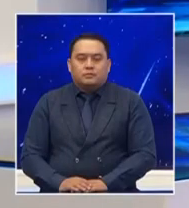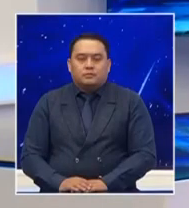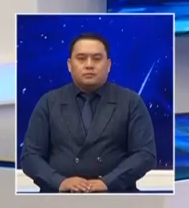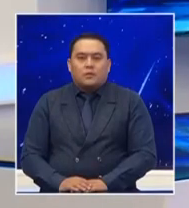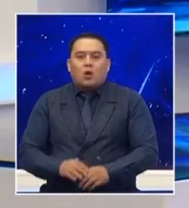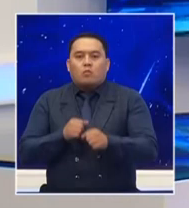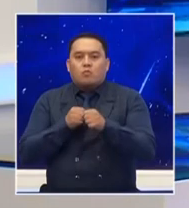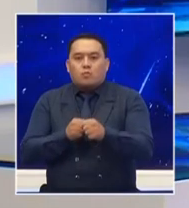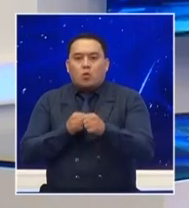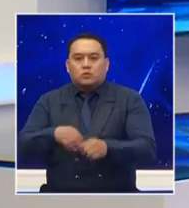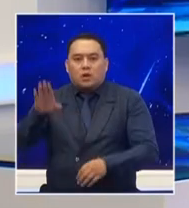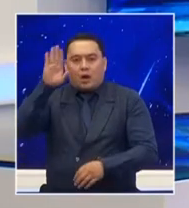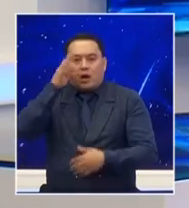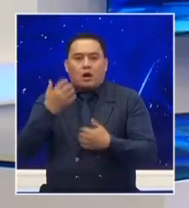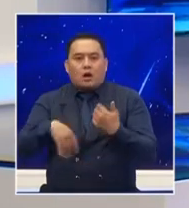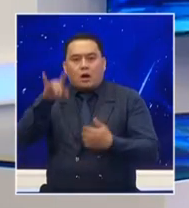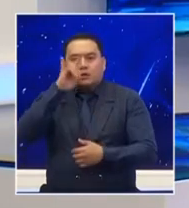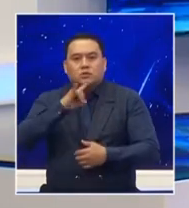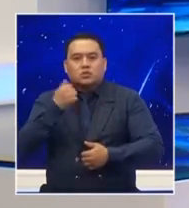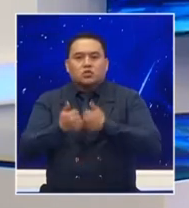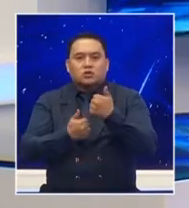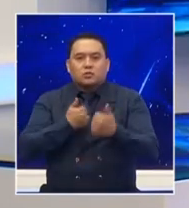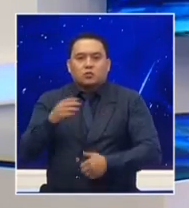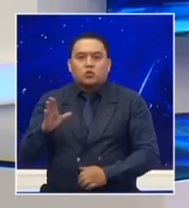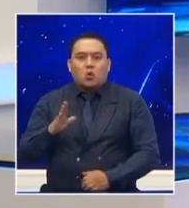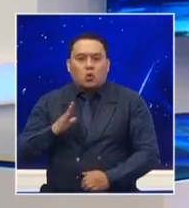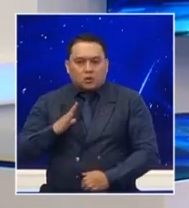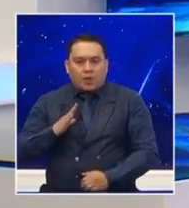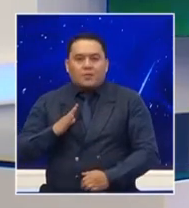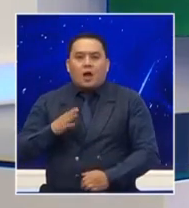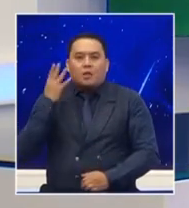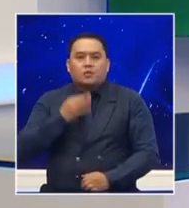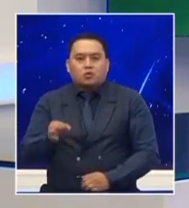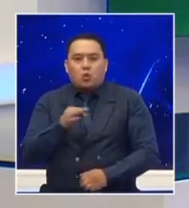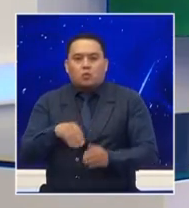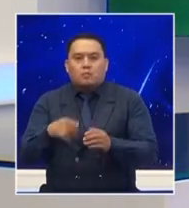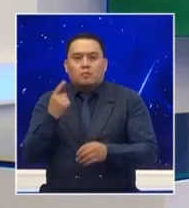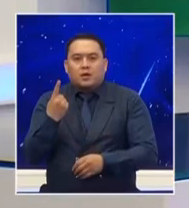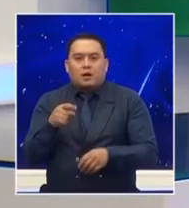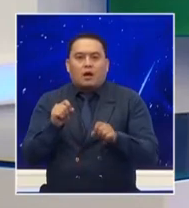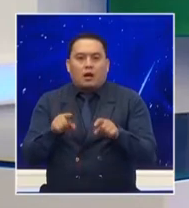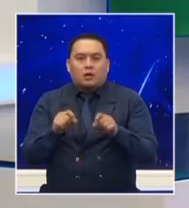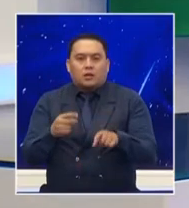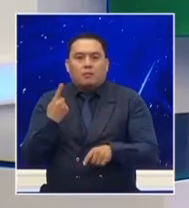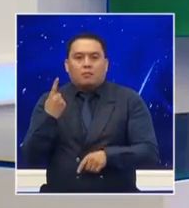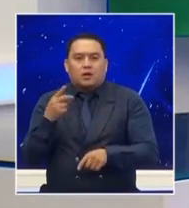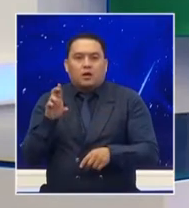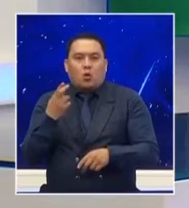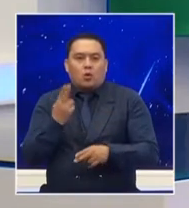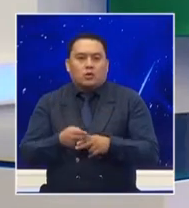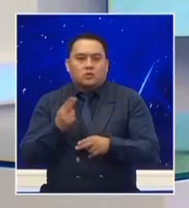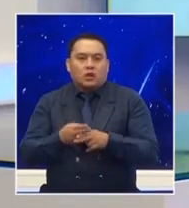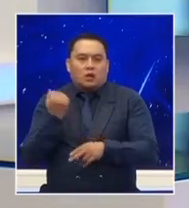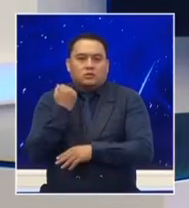Журда бокстан ерлер арасында Қазақстан чемпионаты өткен. Сол жарыста Алматы облысының құрамасы бір алтын, бір қола медаль еншіледі.